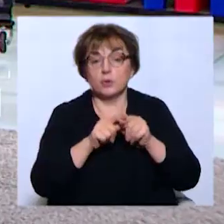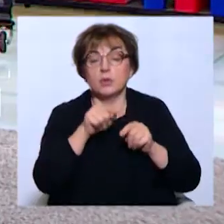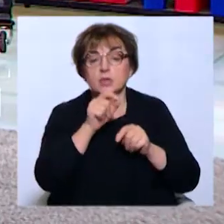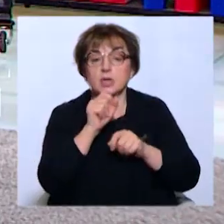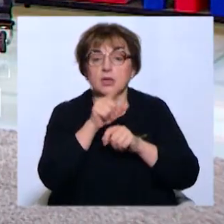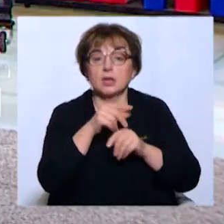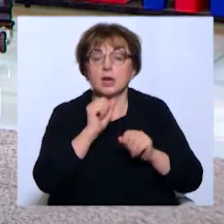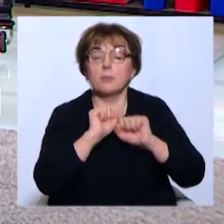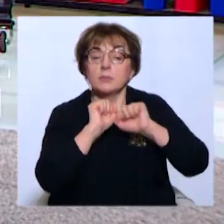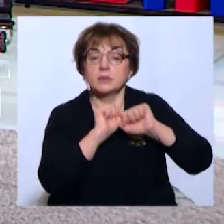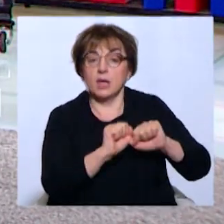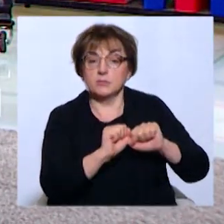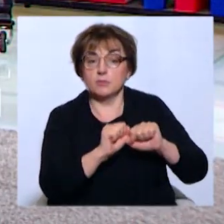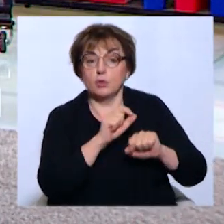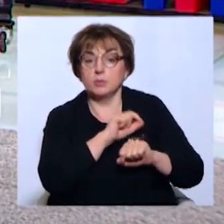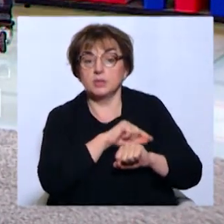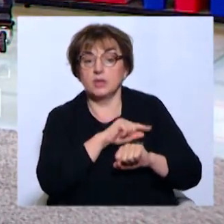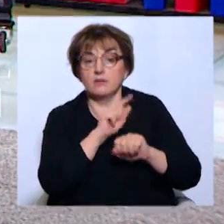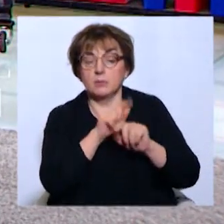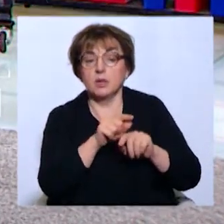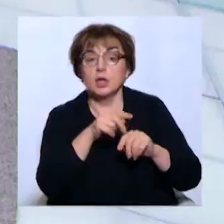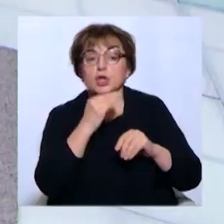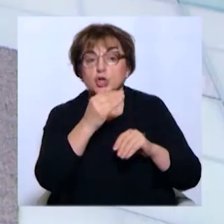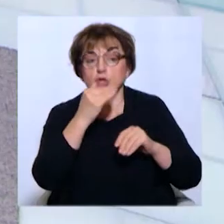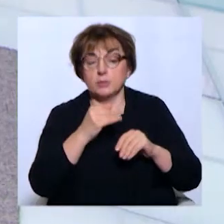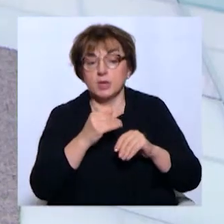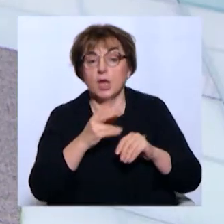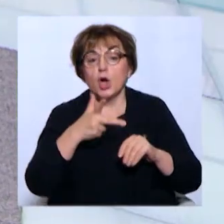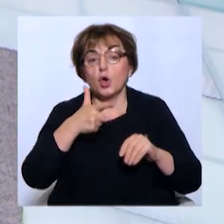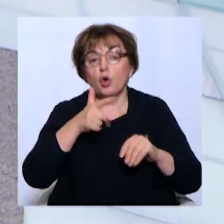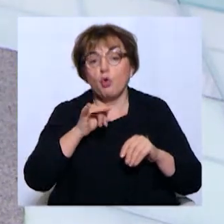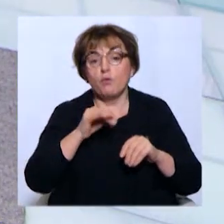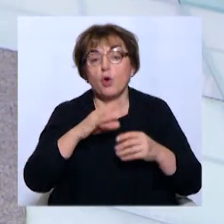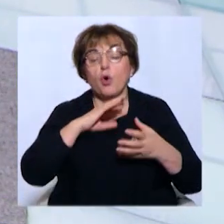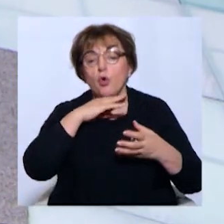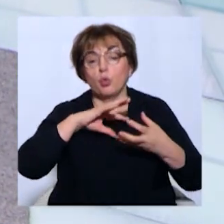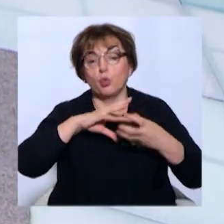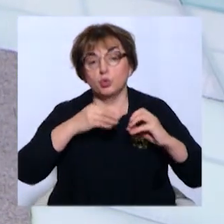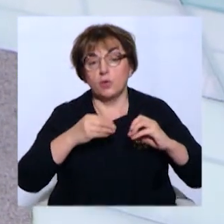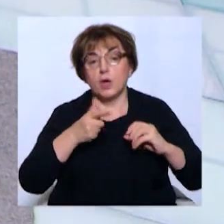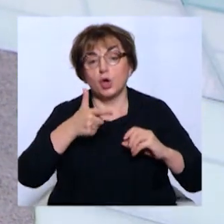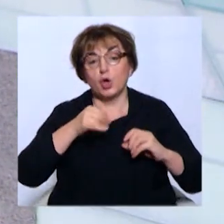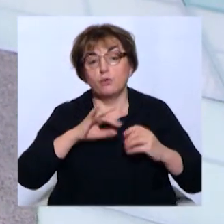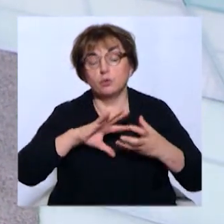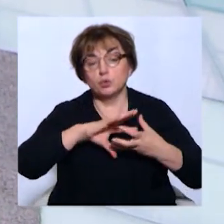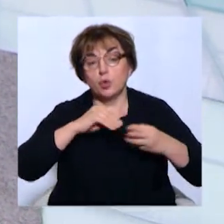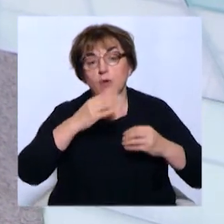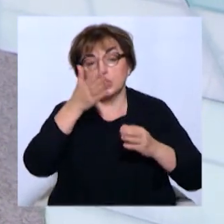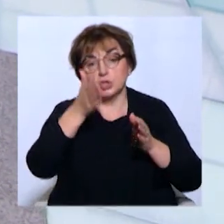დამცველობითი. შემდეგი შრე არის გლუვკუნთოვანი, გლუვკუნთოვანი შრე